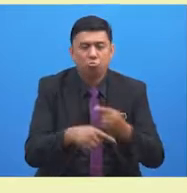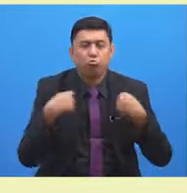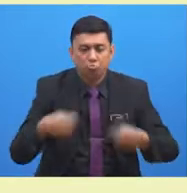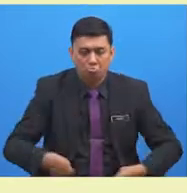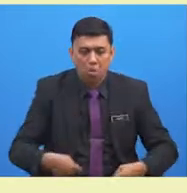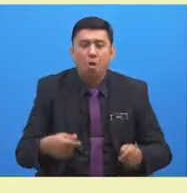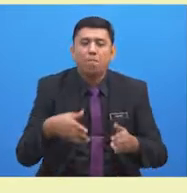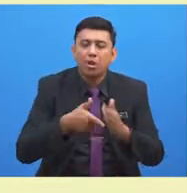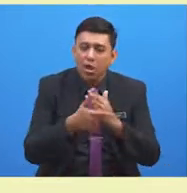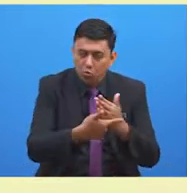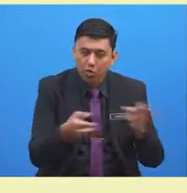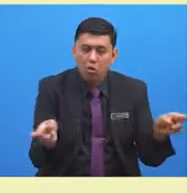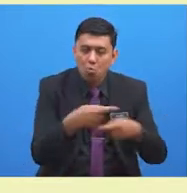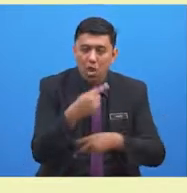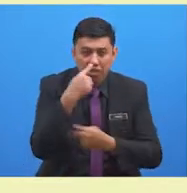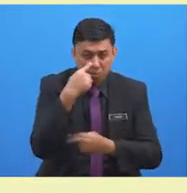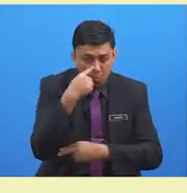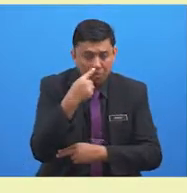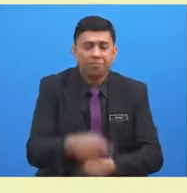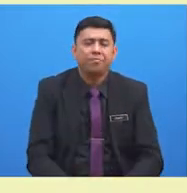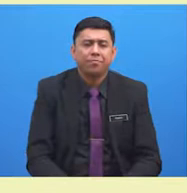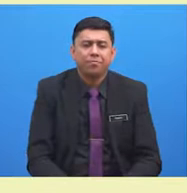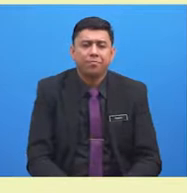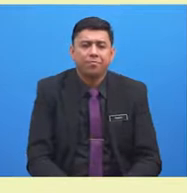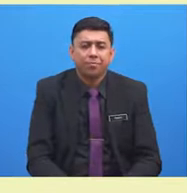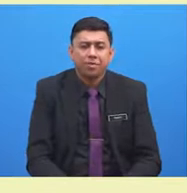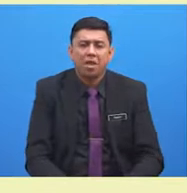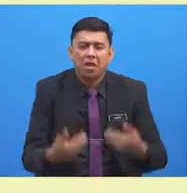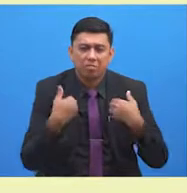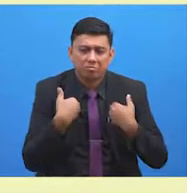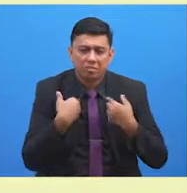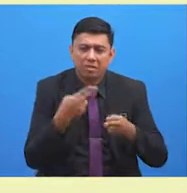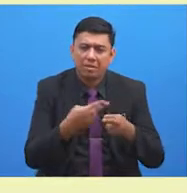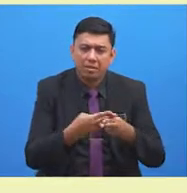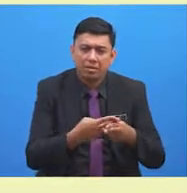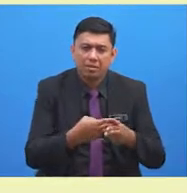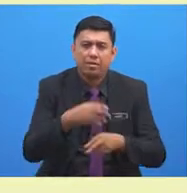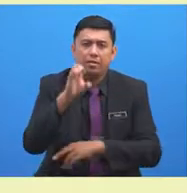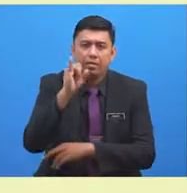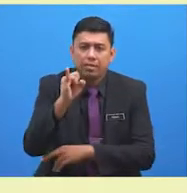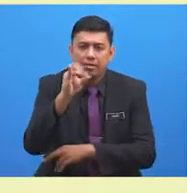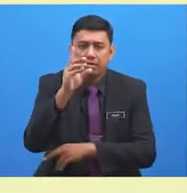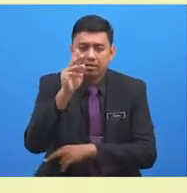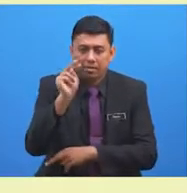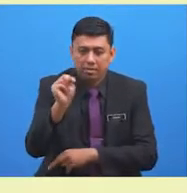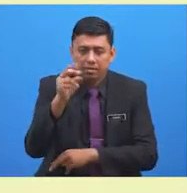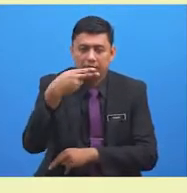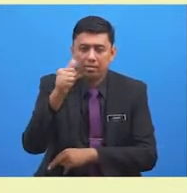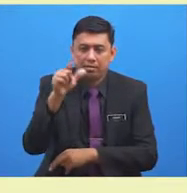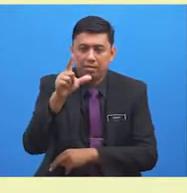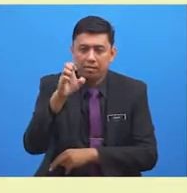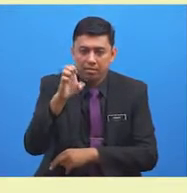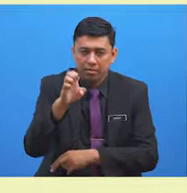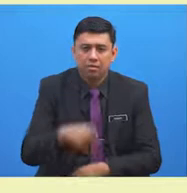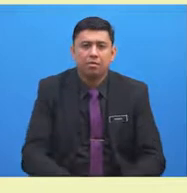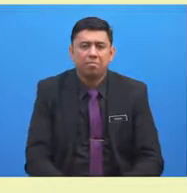hidung. Istilah lain dari inspirasi adalah inhale. Pada proses inspirasi